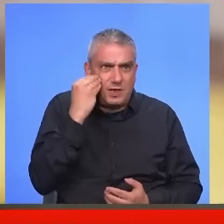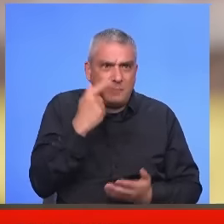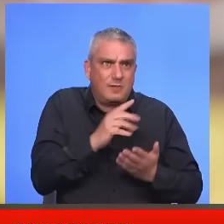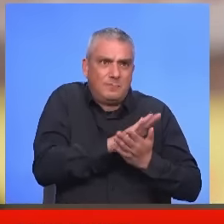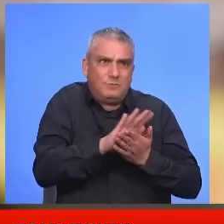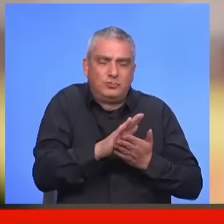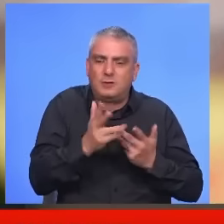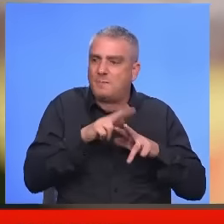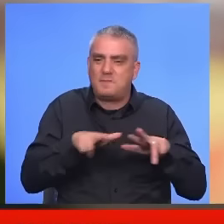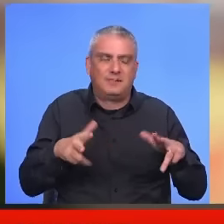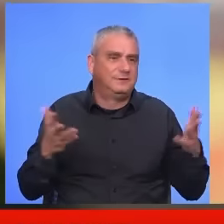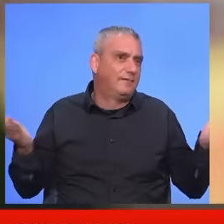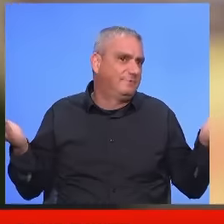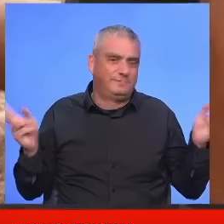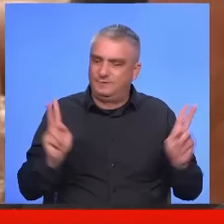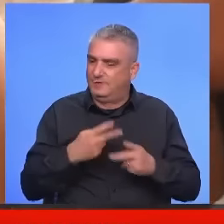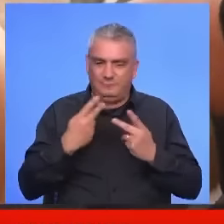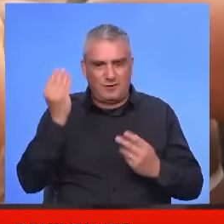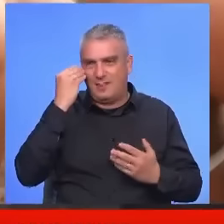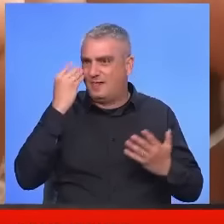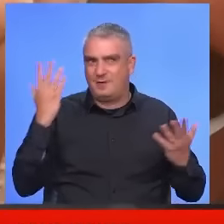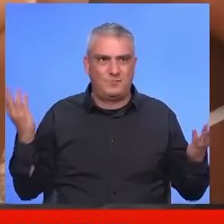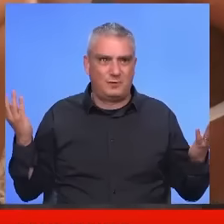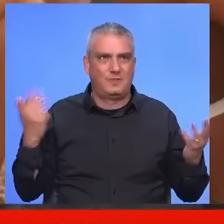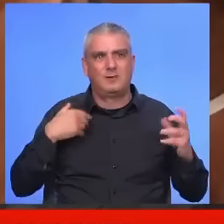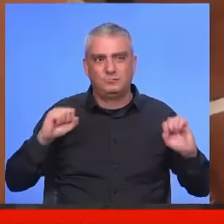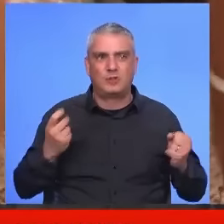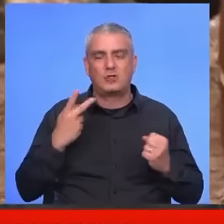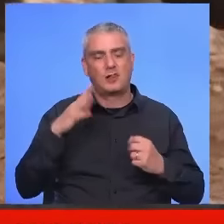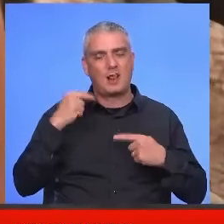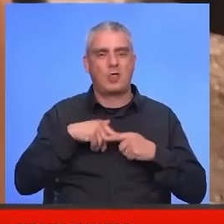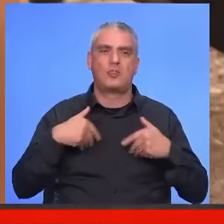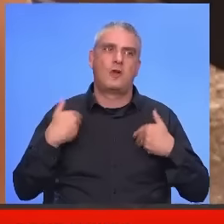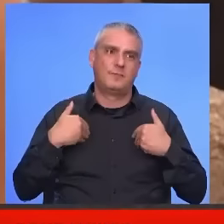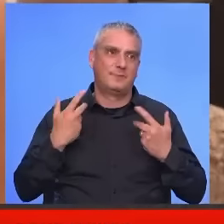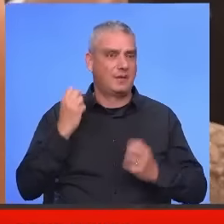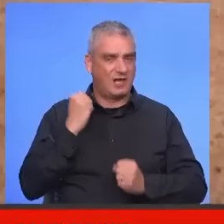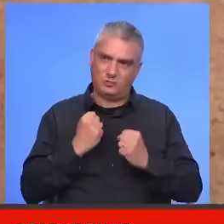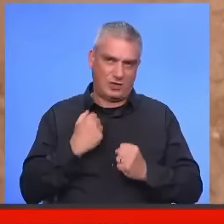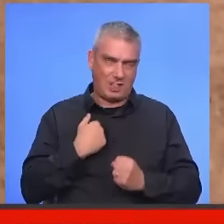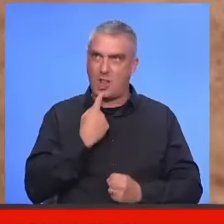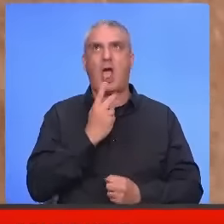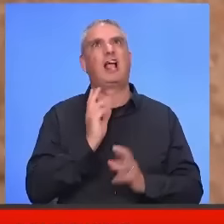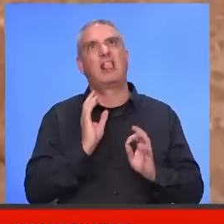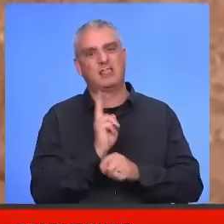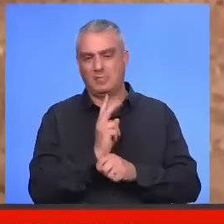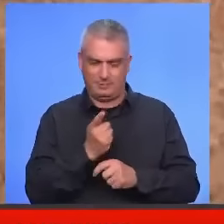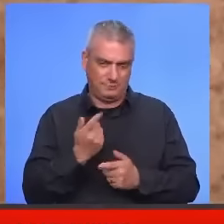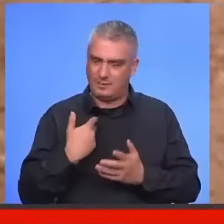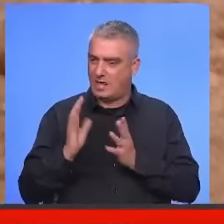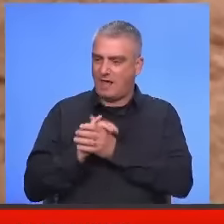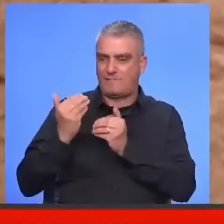כי המצב די לא מאפשר את זה. אני משתדל כמה שיותר להיות אופטימי, זה קשה, אני לא אשקר. אני רחוק